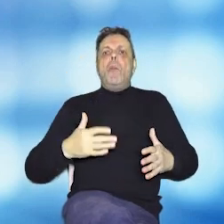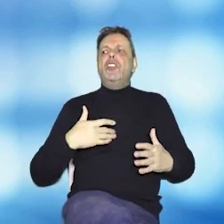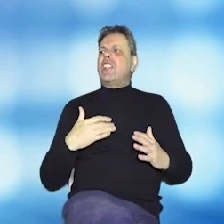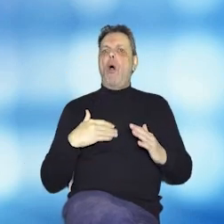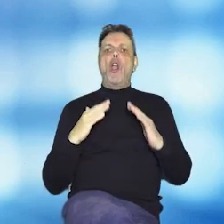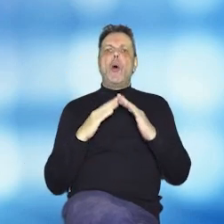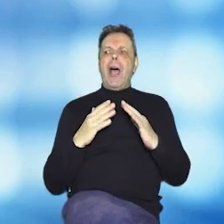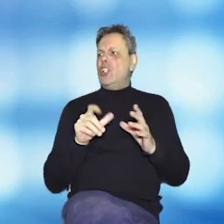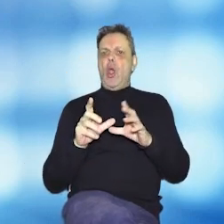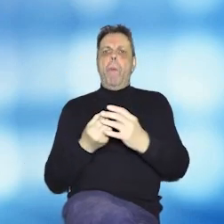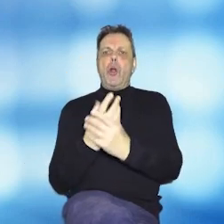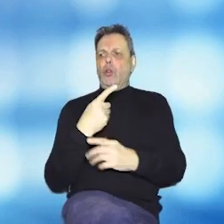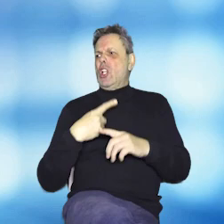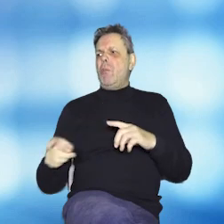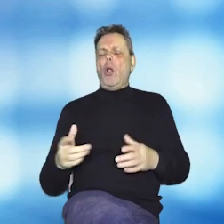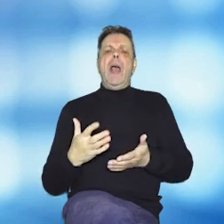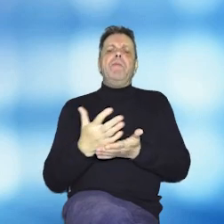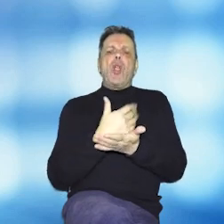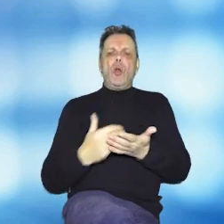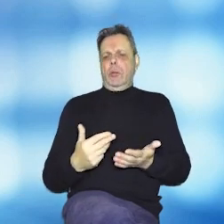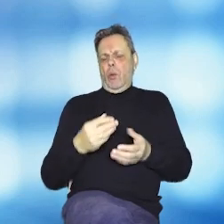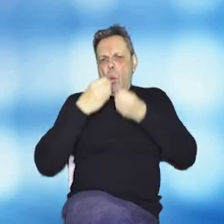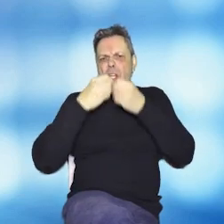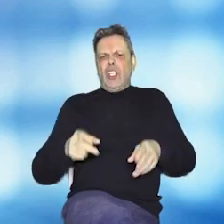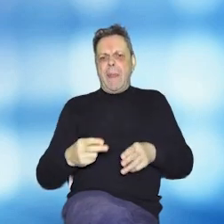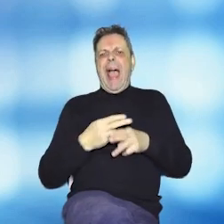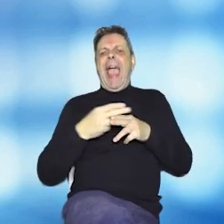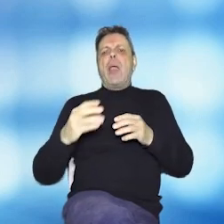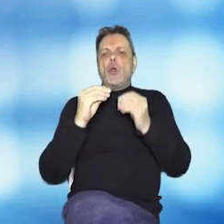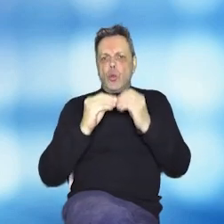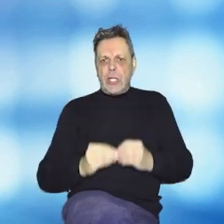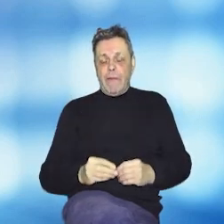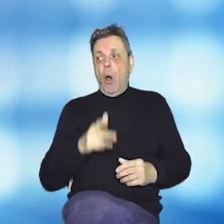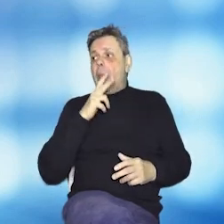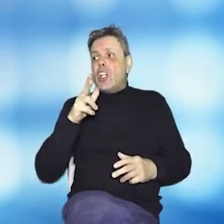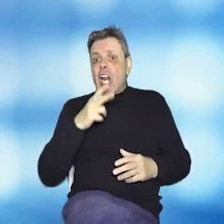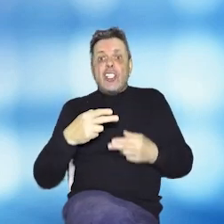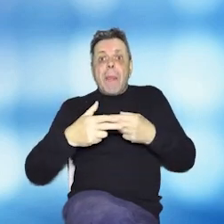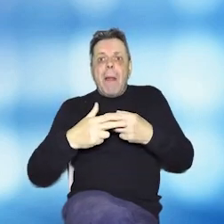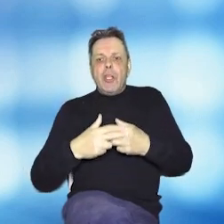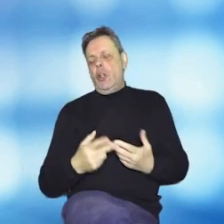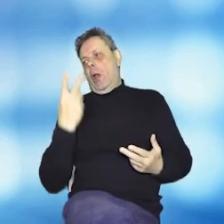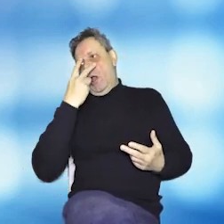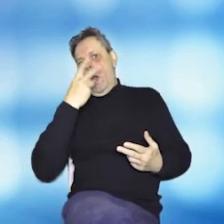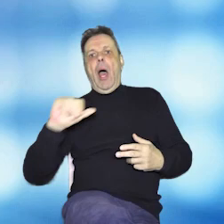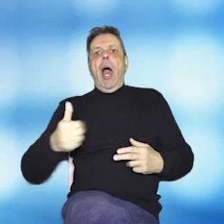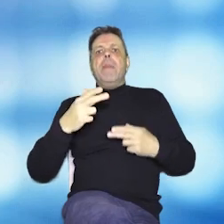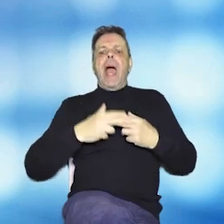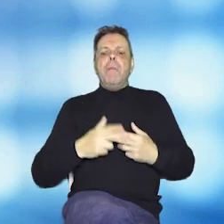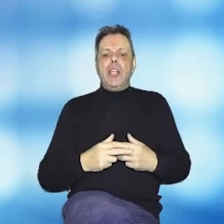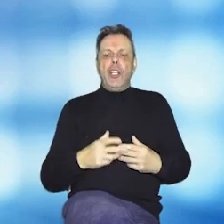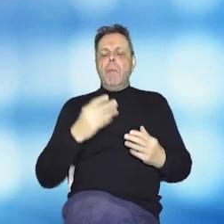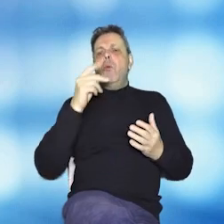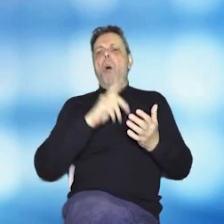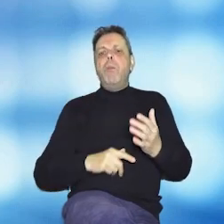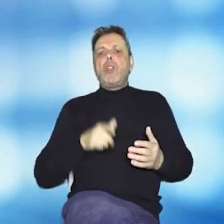svoje domaćine u prirodi zbog uništavanja ekosustava i oni će tražiti onog najbližeg, a najbliži